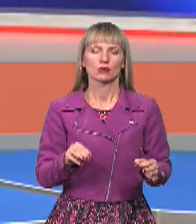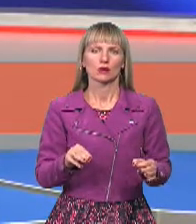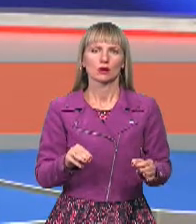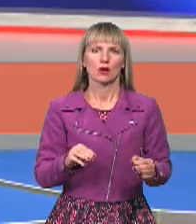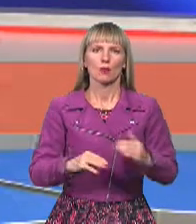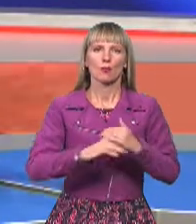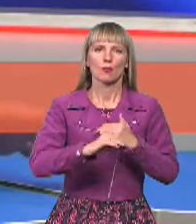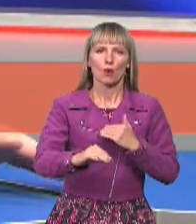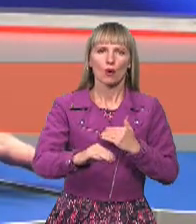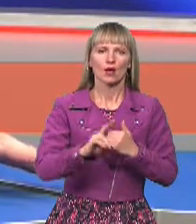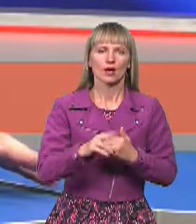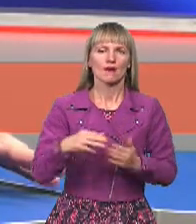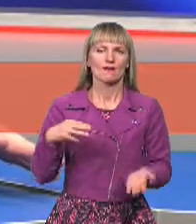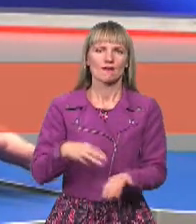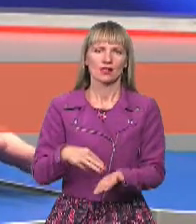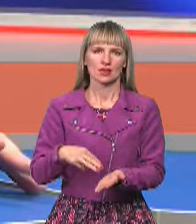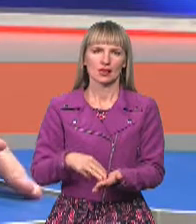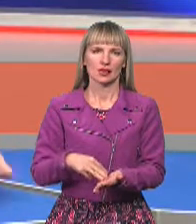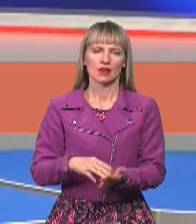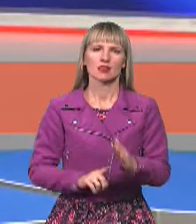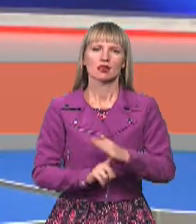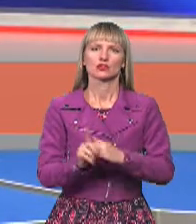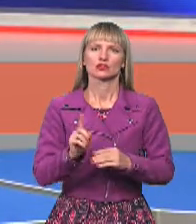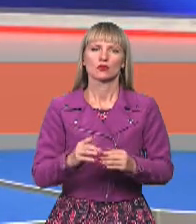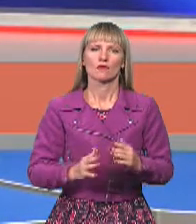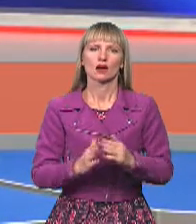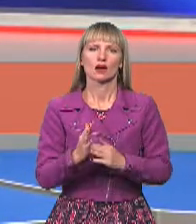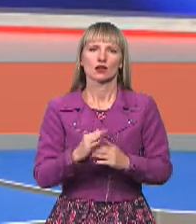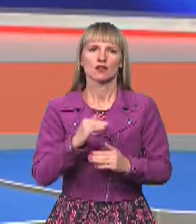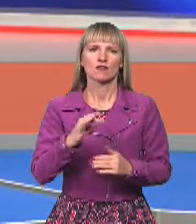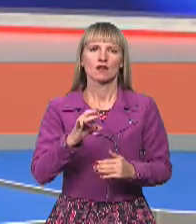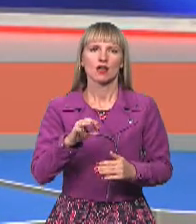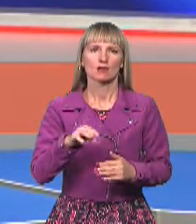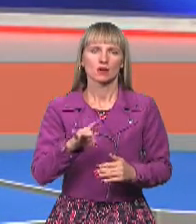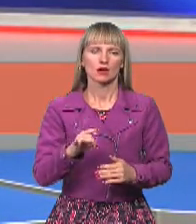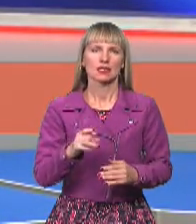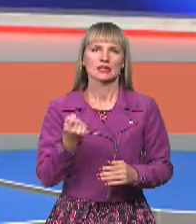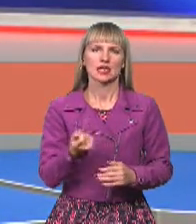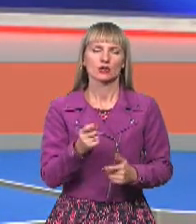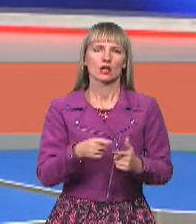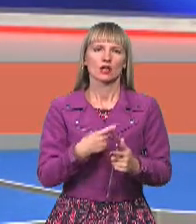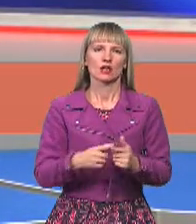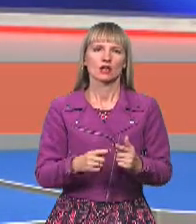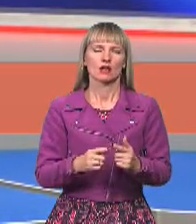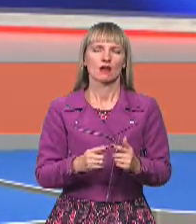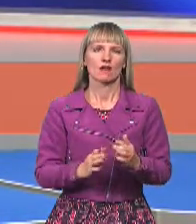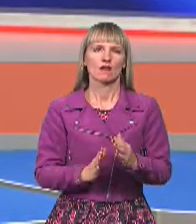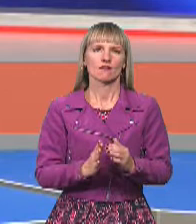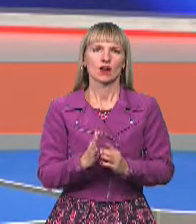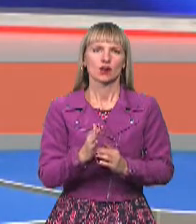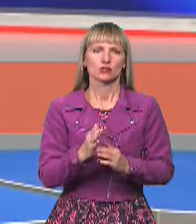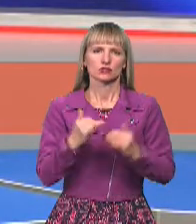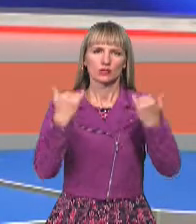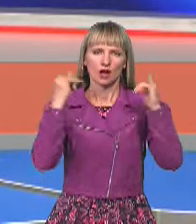вилке. То есть начиная от того, что выращивает фермер зерно или выращивает скот, он